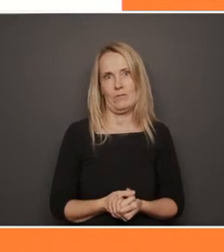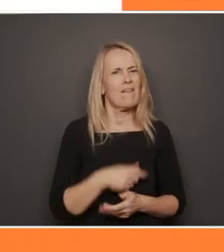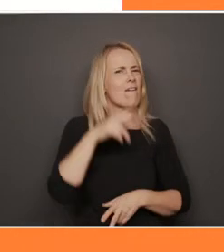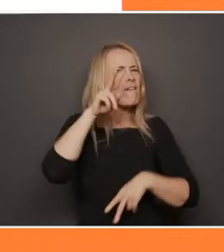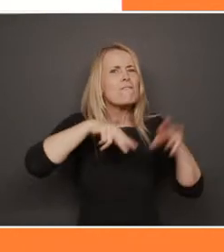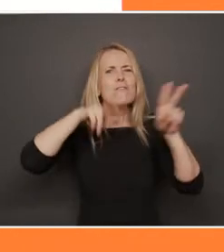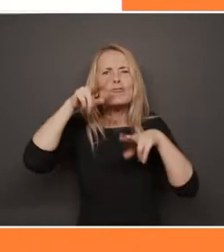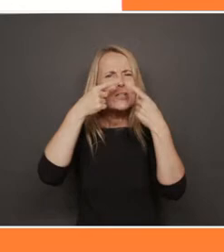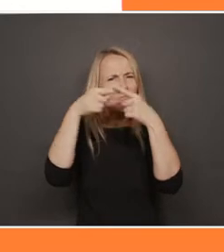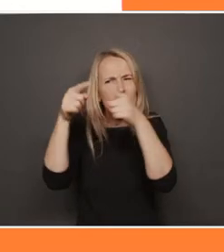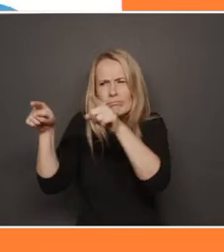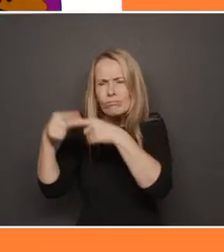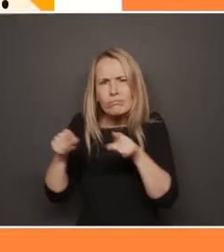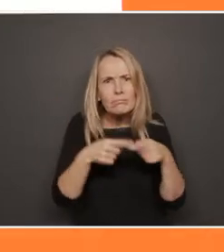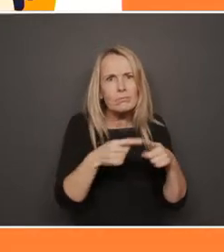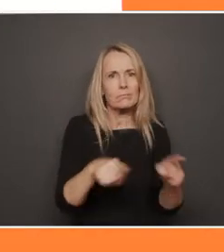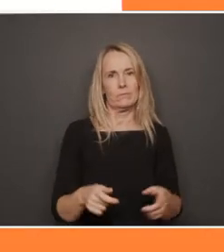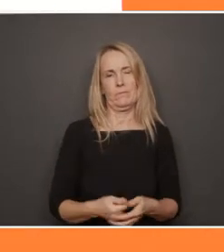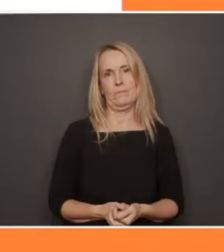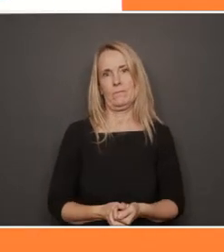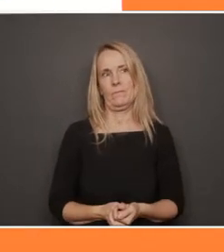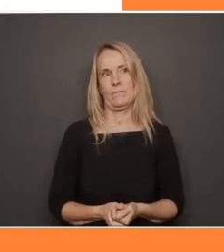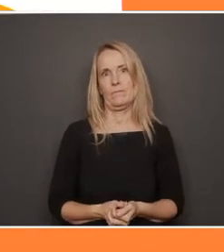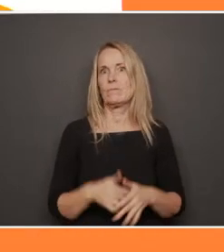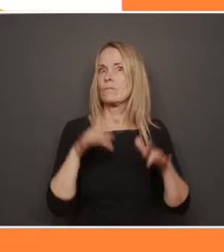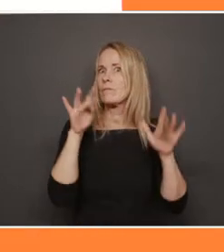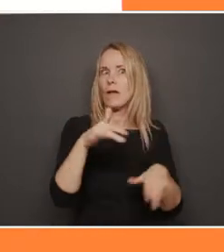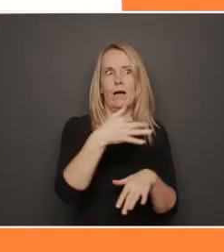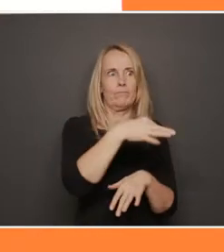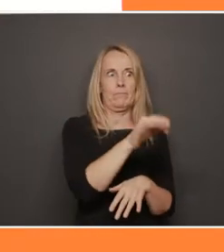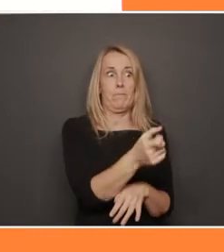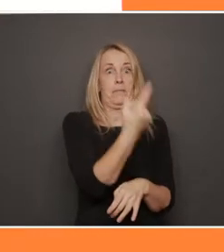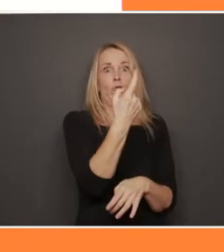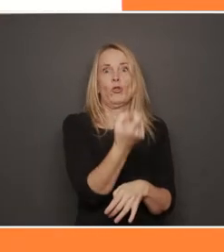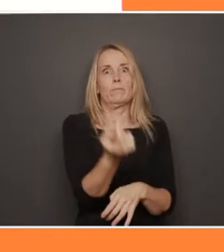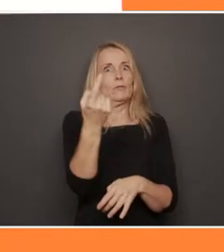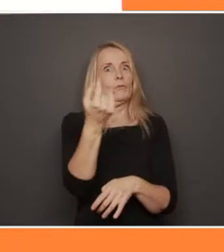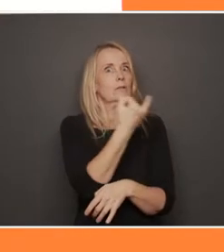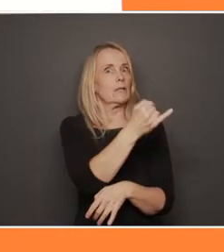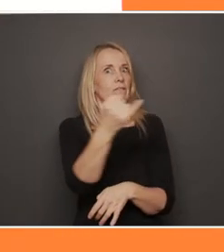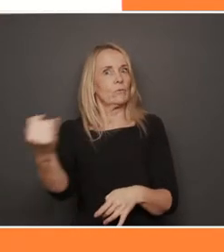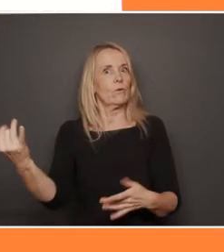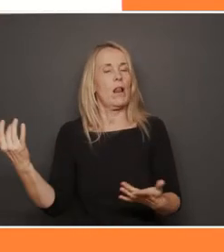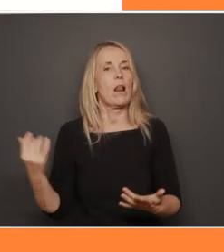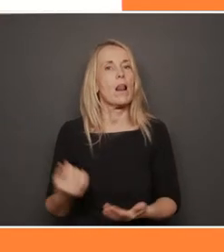Voller Diversität. Voller einzigartiger Individuen.